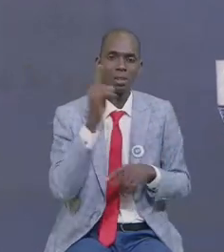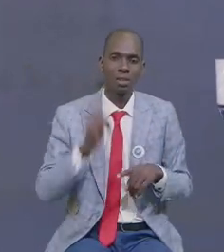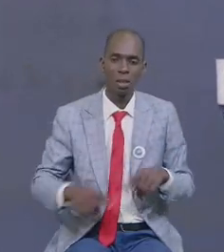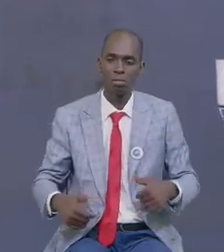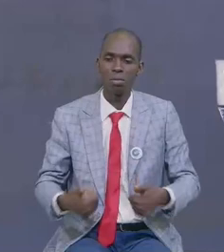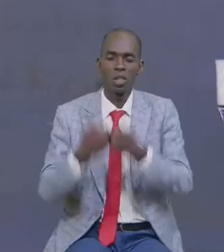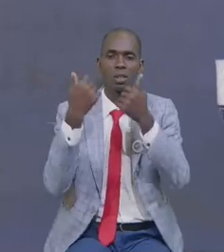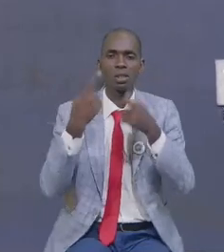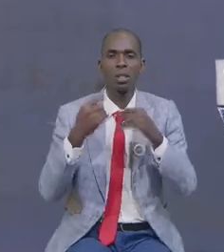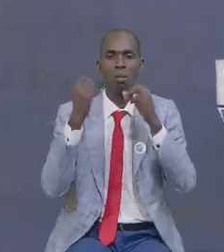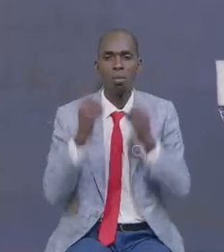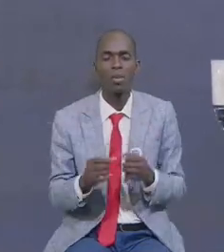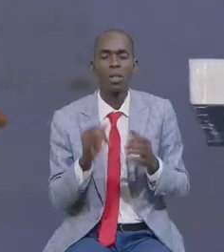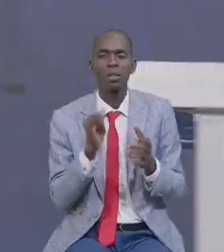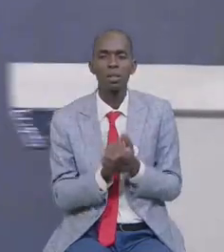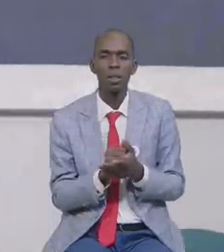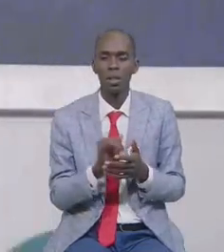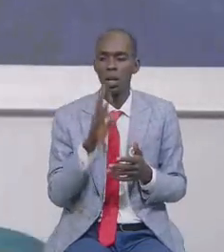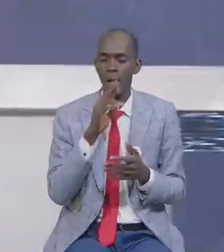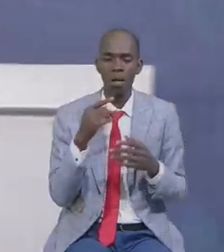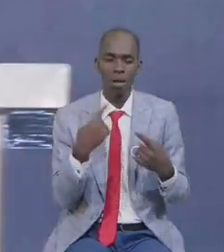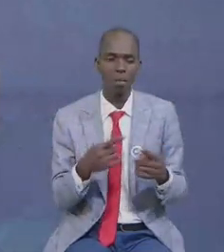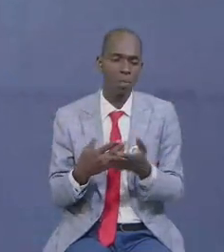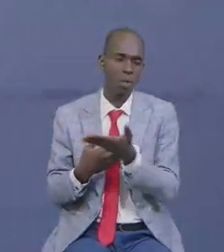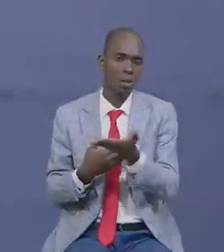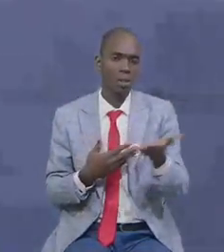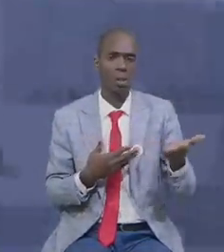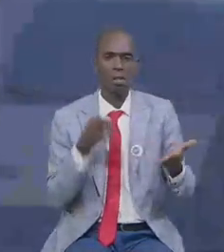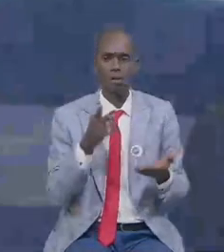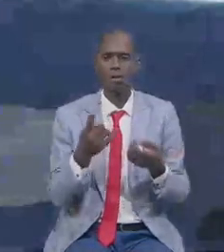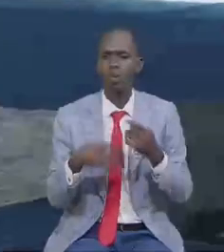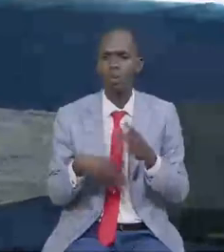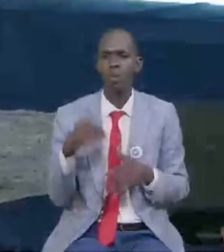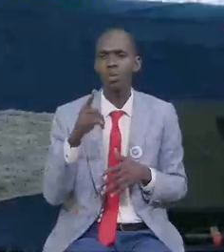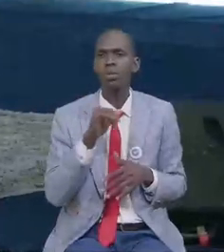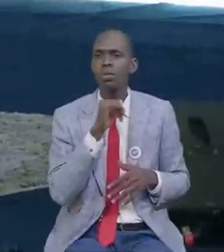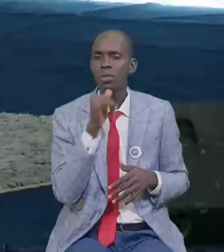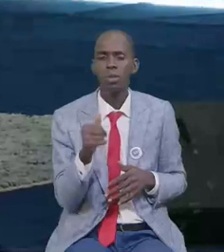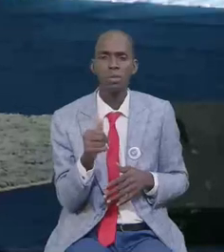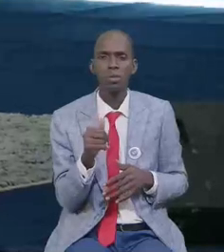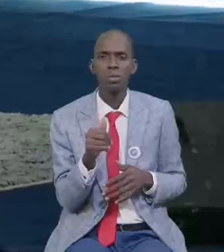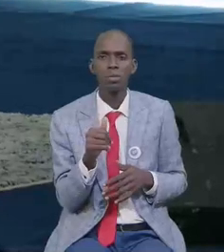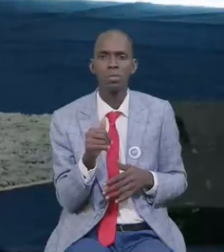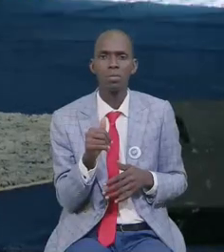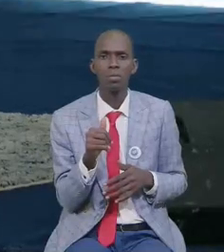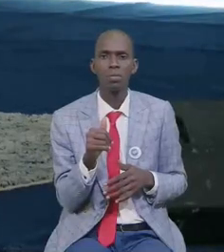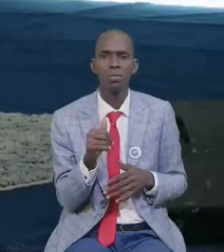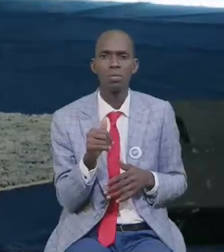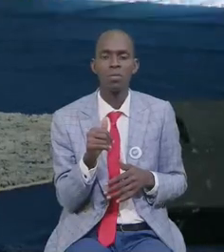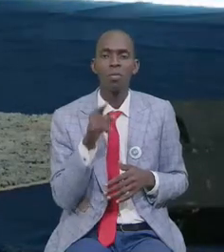les puissances qui sont là. Et toi tu sors, tu n'as pas encore été ordonné, tu